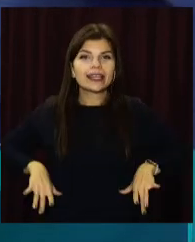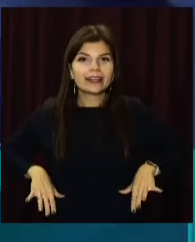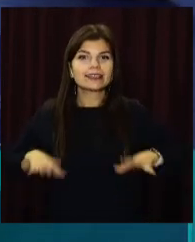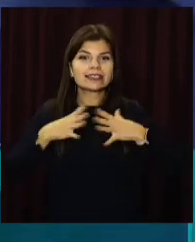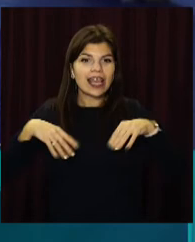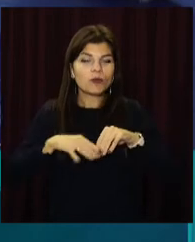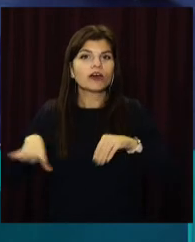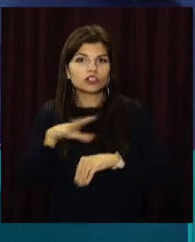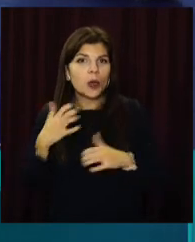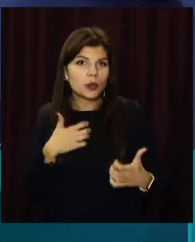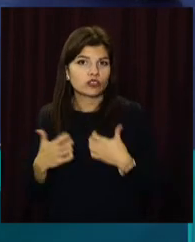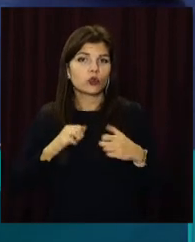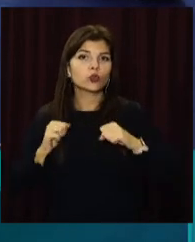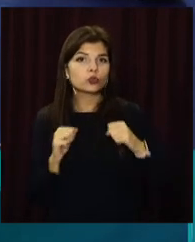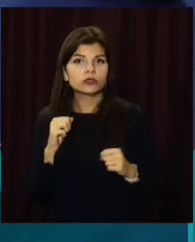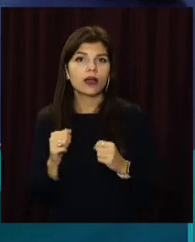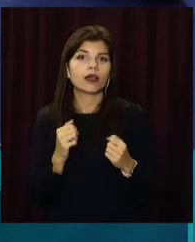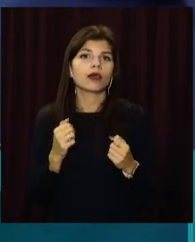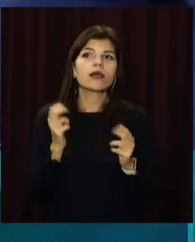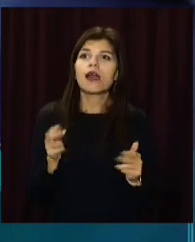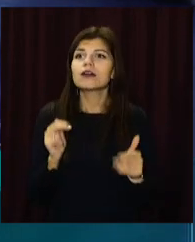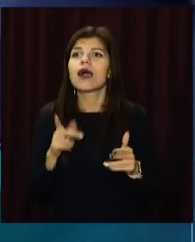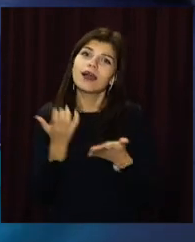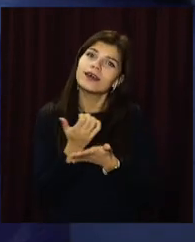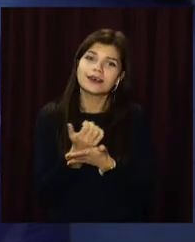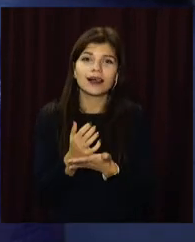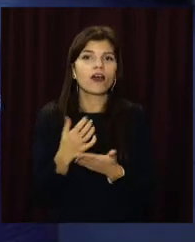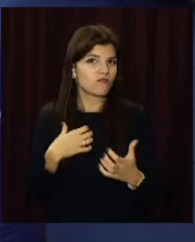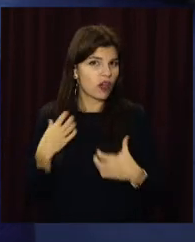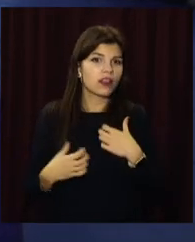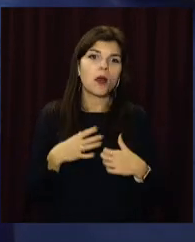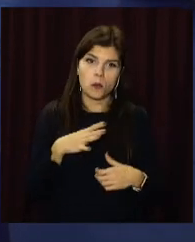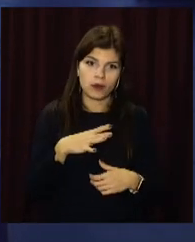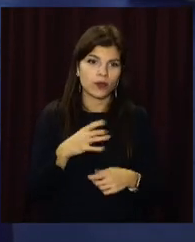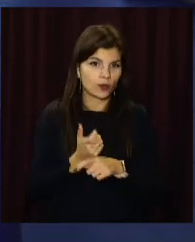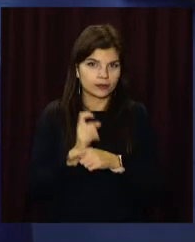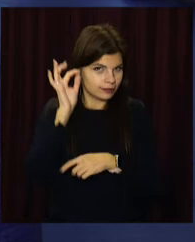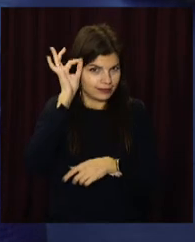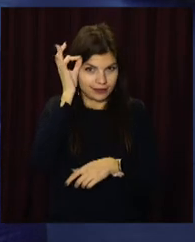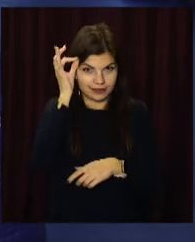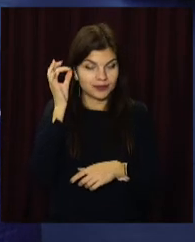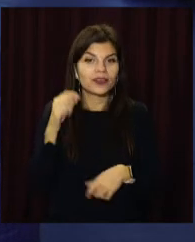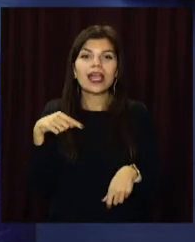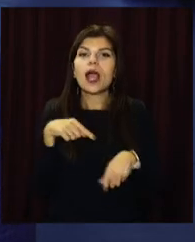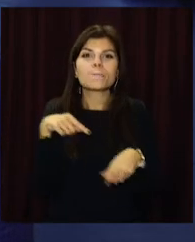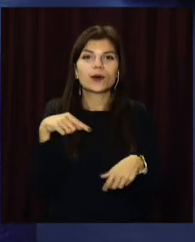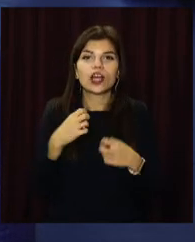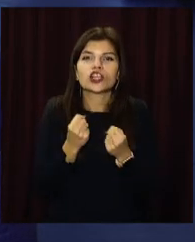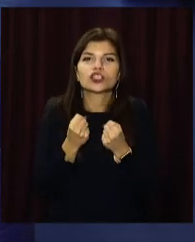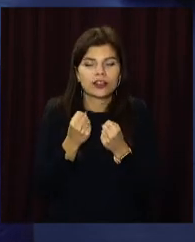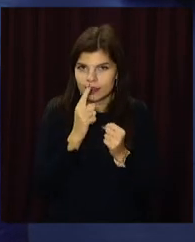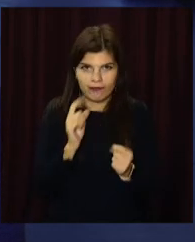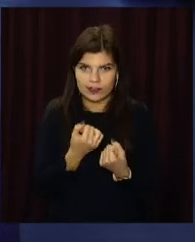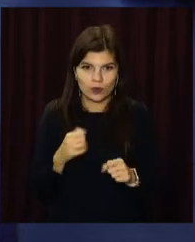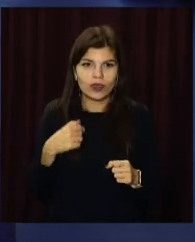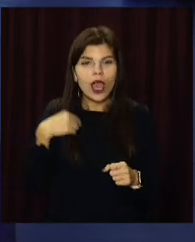вся переживає, друзі. Волнення було, звісно, колосальне. Емоції здержати невозможно. Я